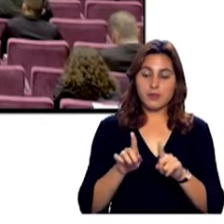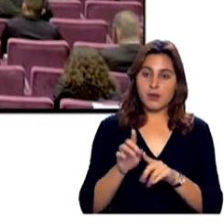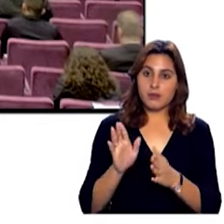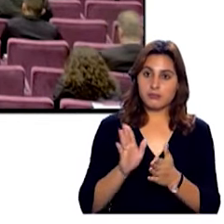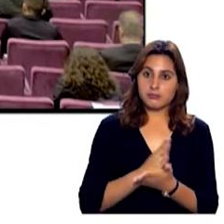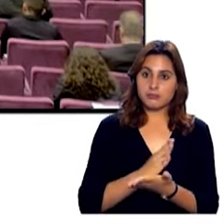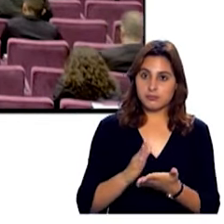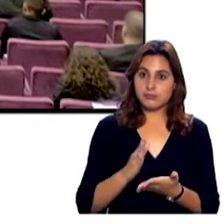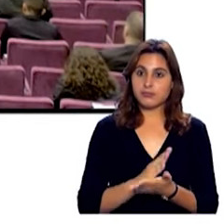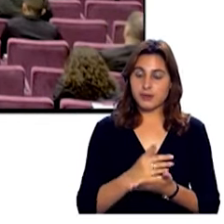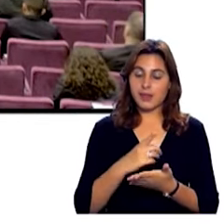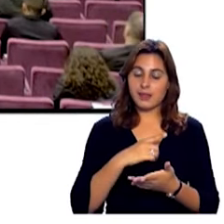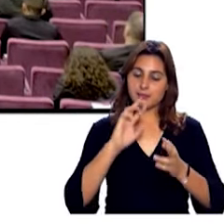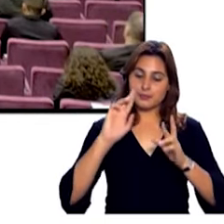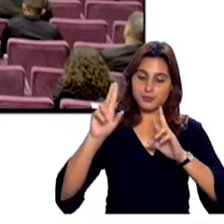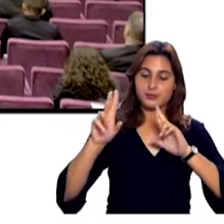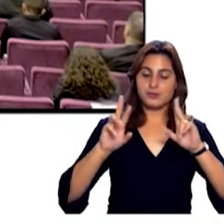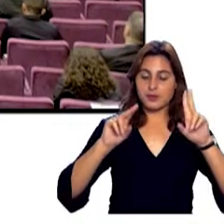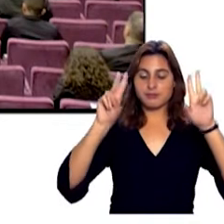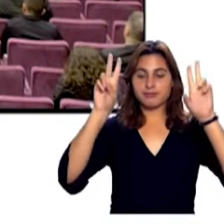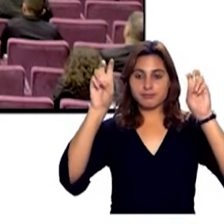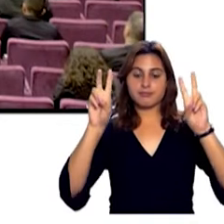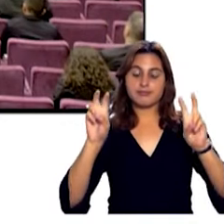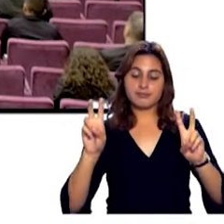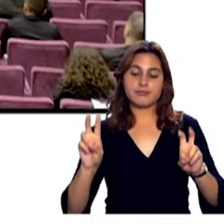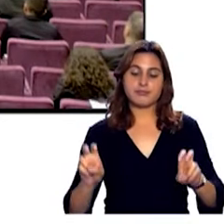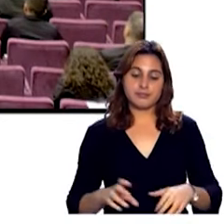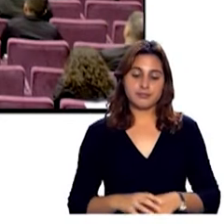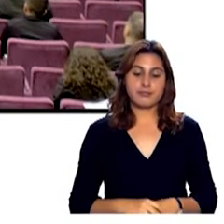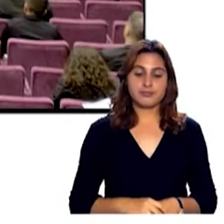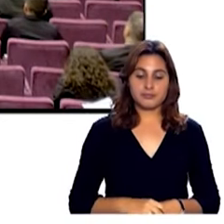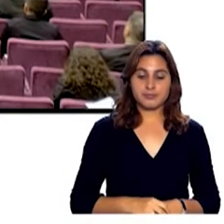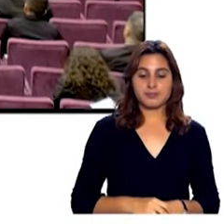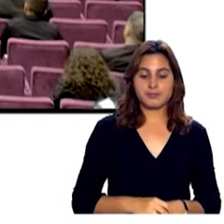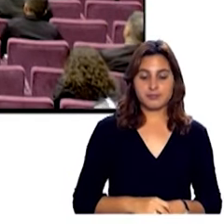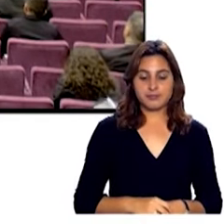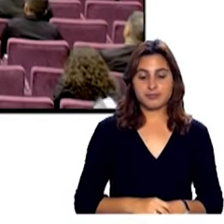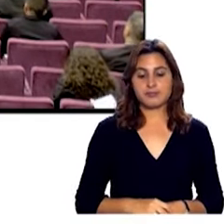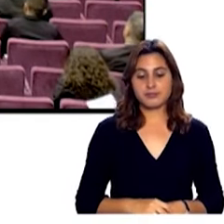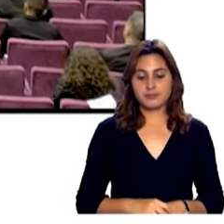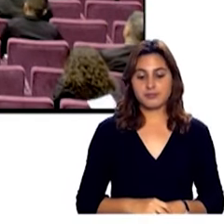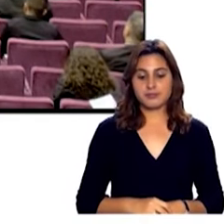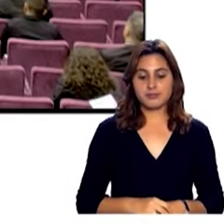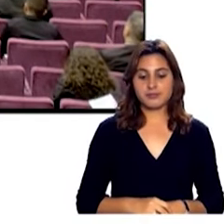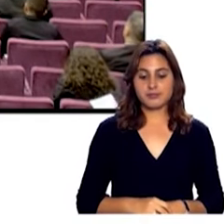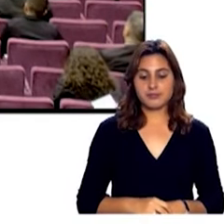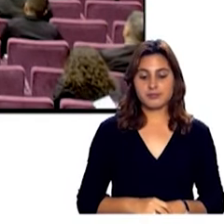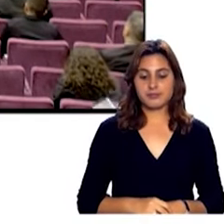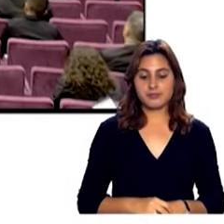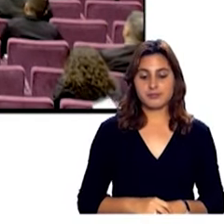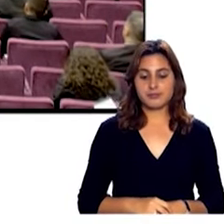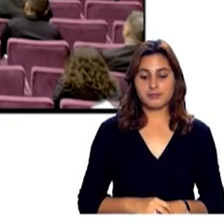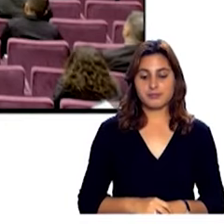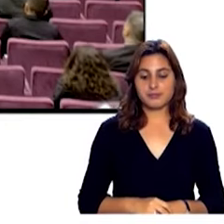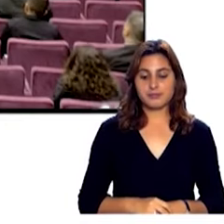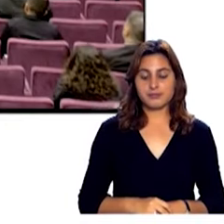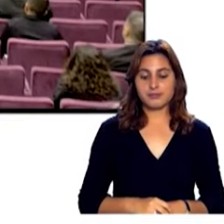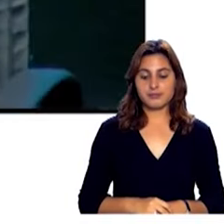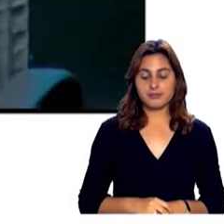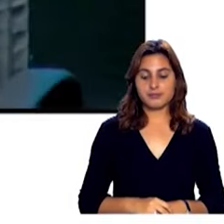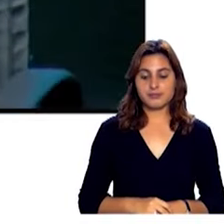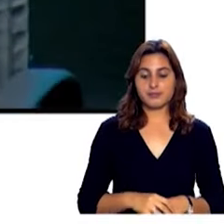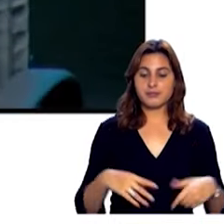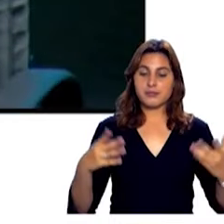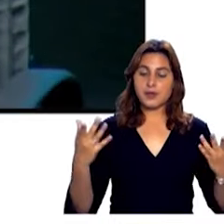glisser cheminer de façon Plus lég alors évidemment vous le savez on ne peut pas parler de la cour